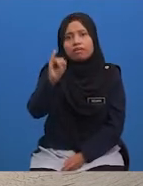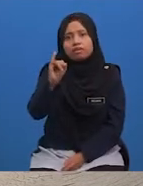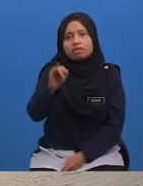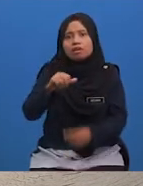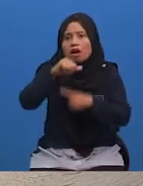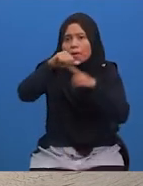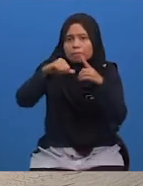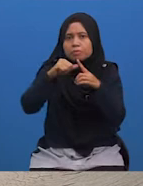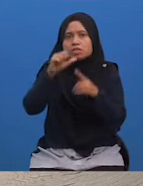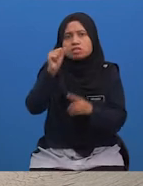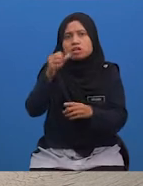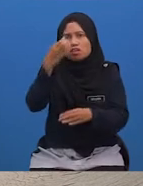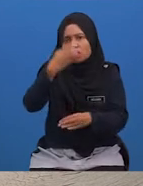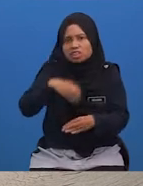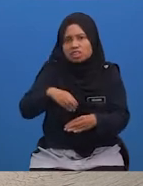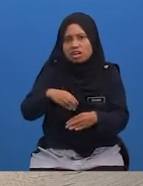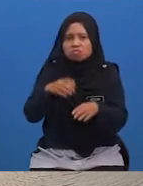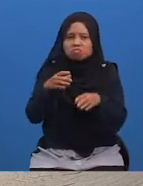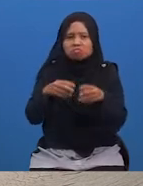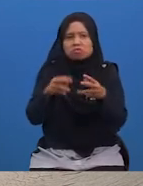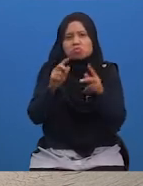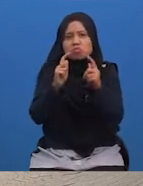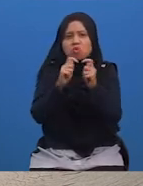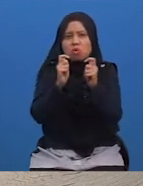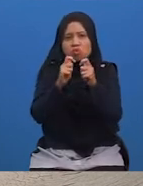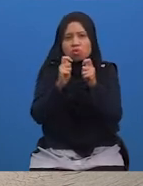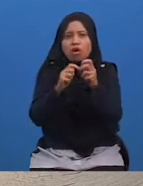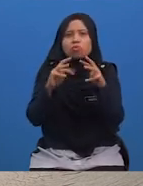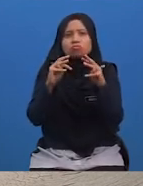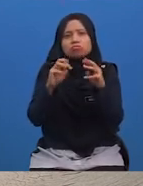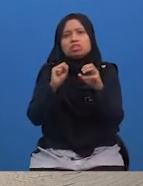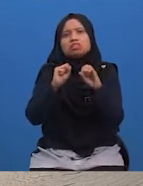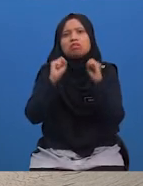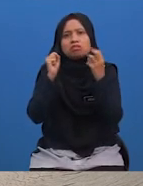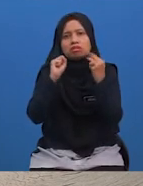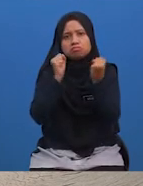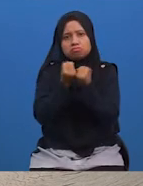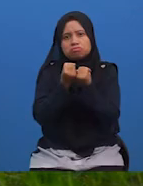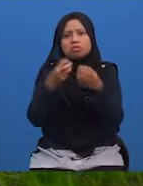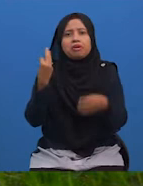apabila Sang Gajah mempersendakan masyarakat Sang Ranggi?